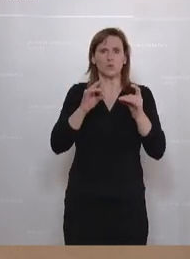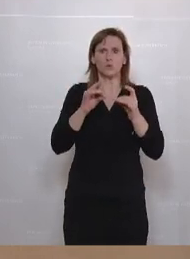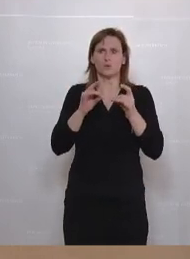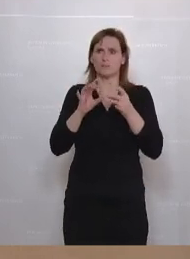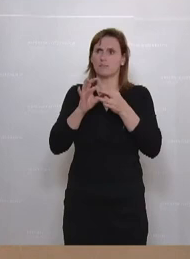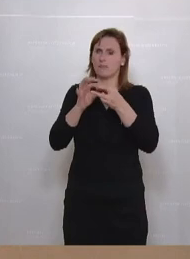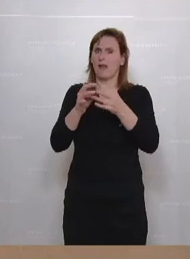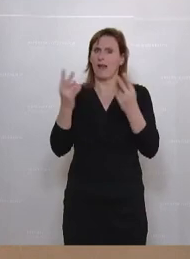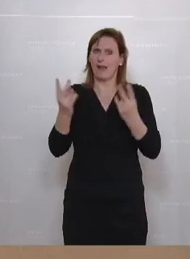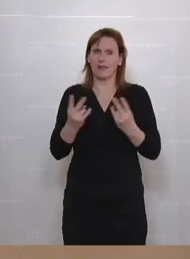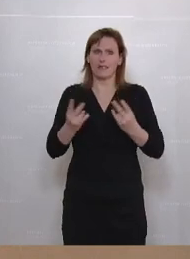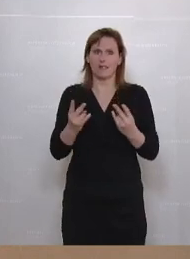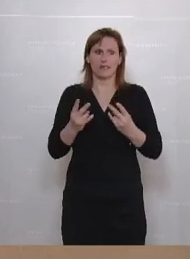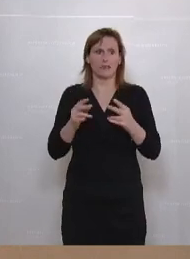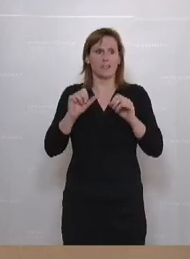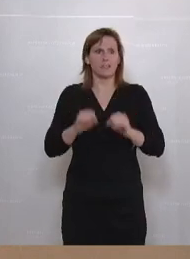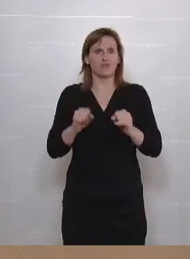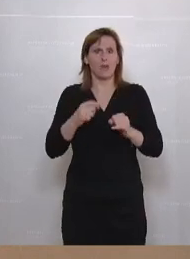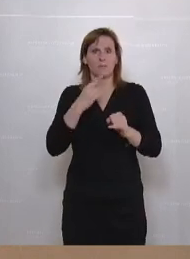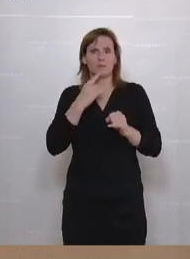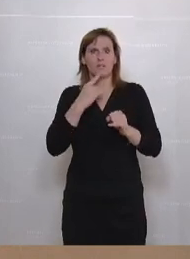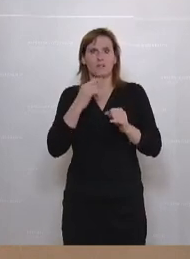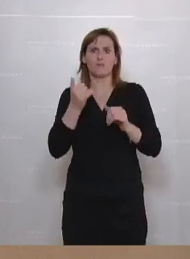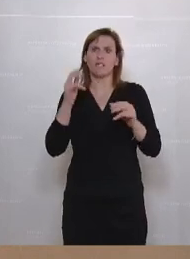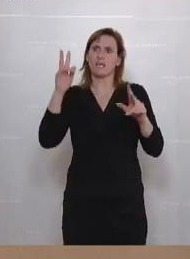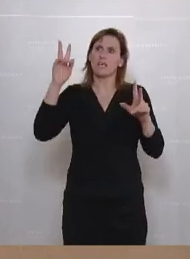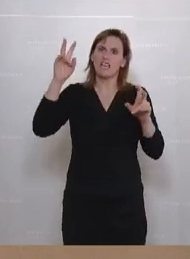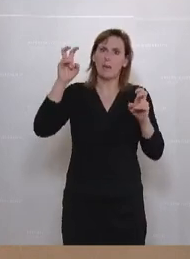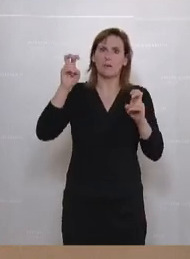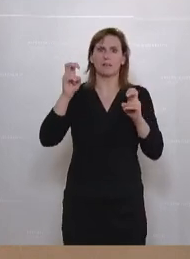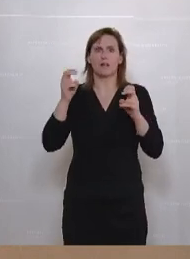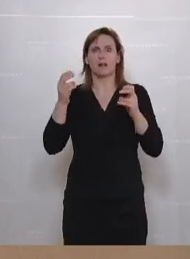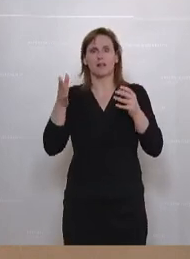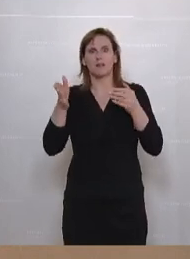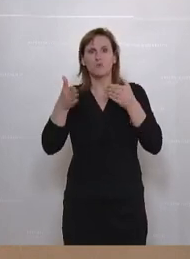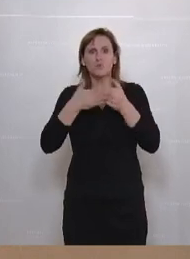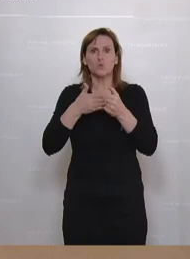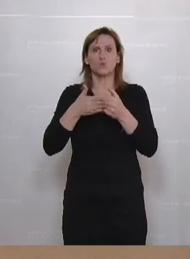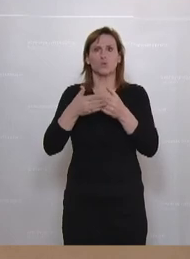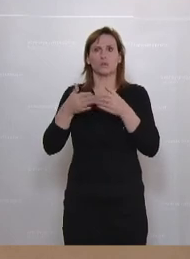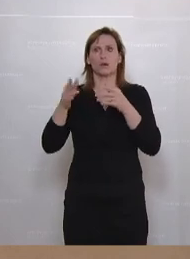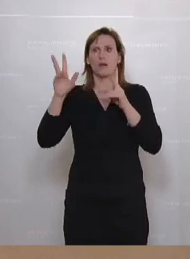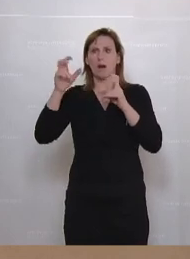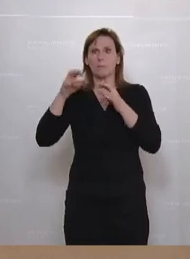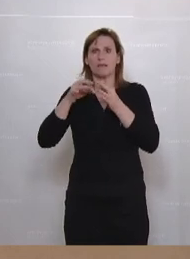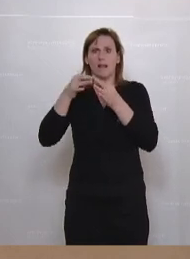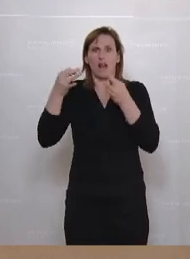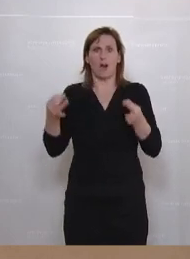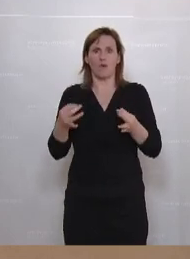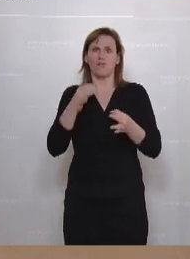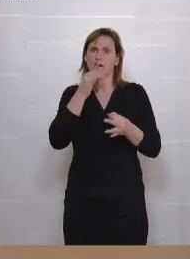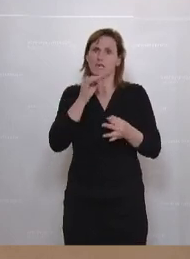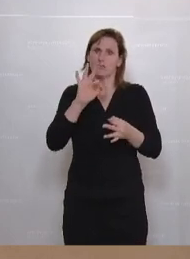zu tun und es immer nur aus der Eröffnung, Schließung von Kapiteln und Sonstiges zu reduzieren, tut weder unser strategischen Interessen noch dieser Region